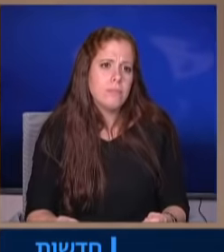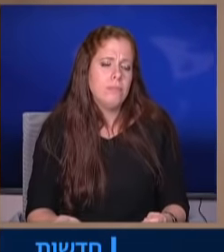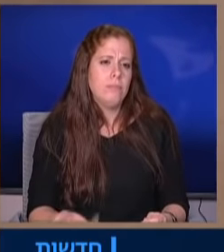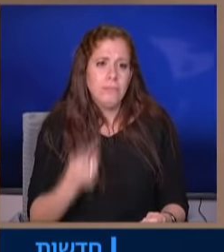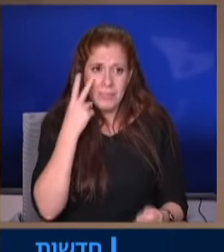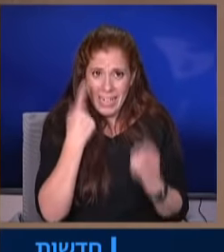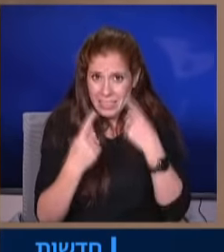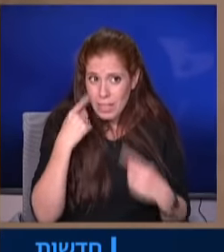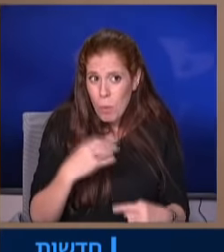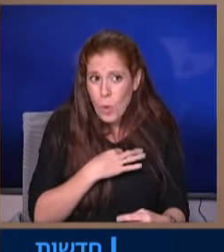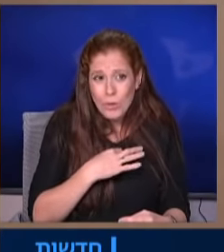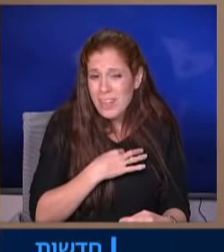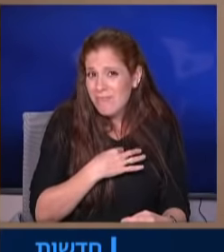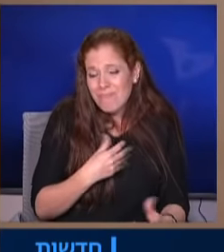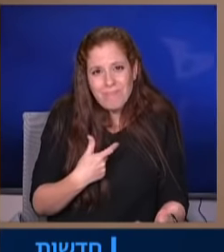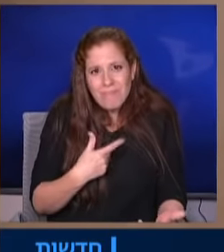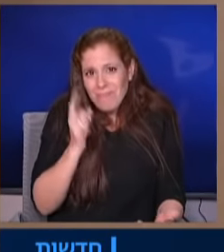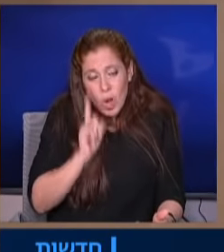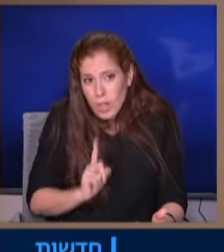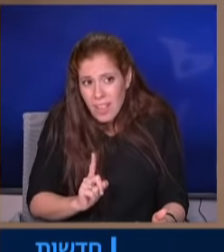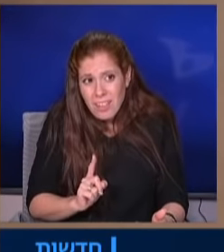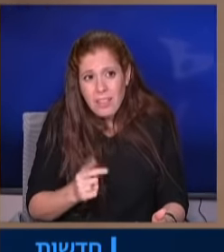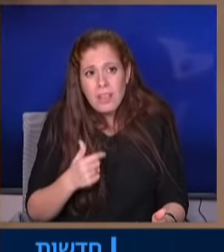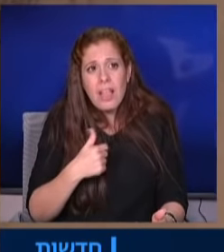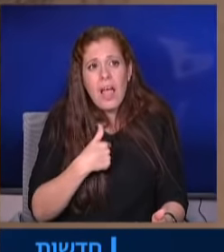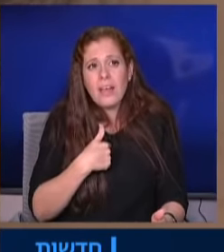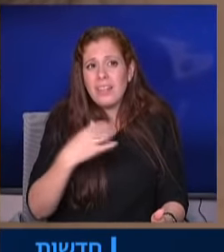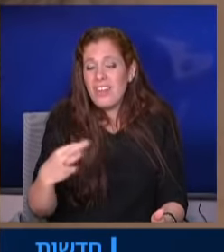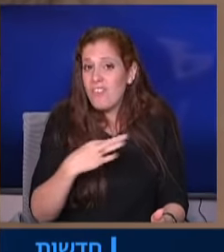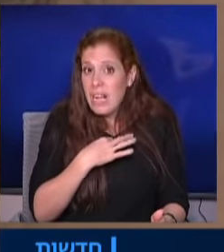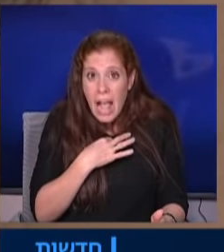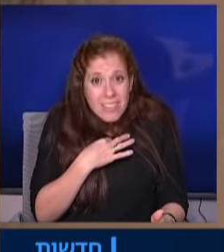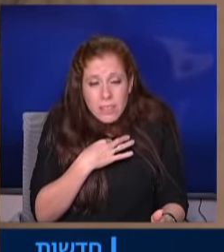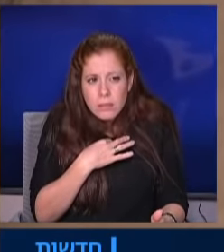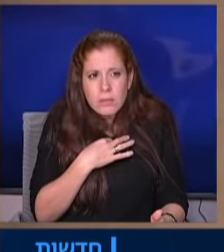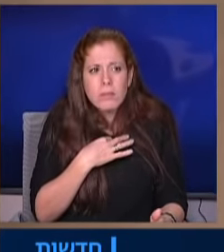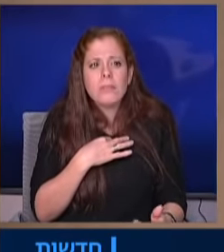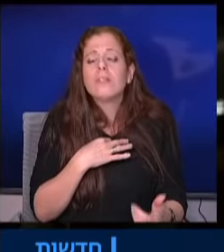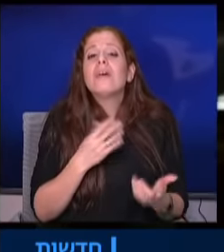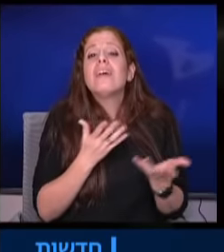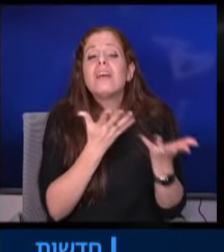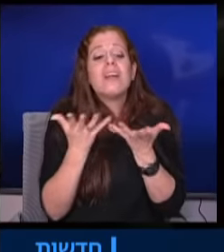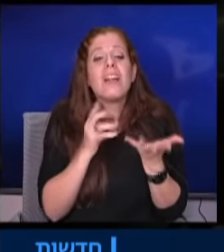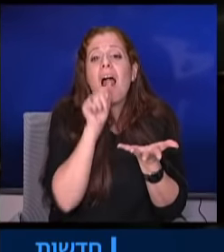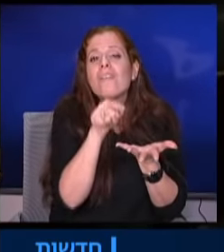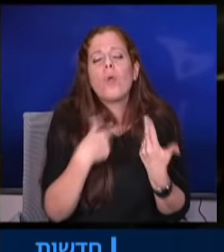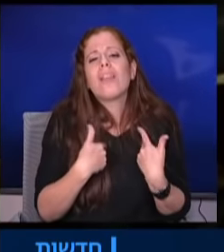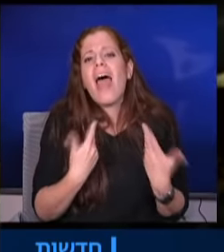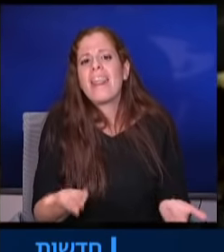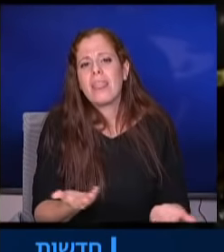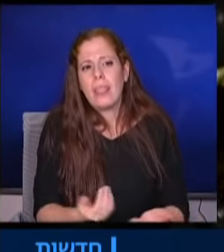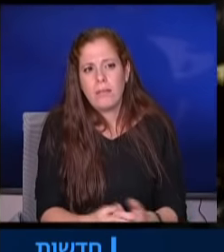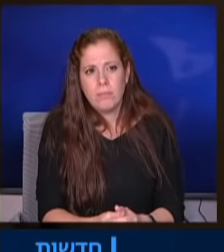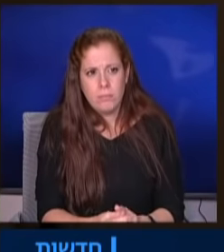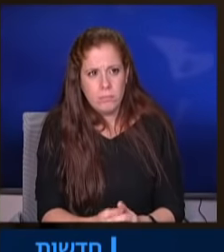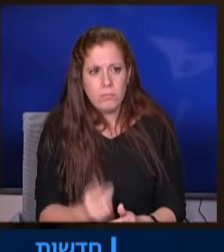שלי, עד לא יודעת, אני נפגעתי ולא היה לי לאן לפנות. החלטנו ללכת